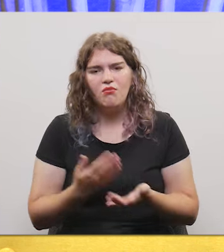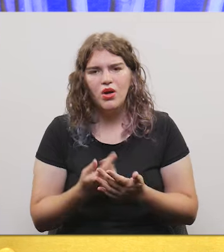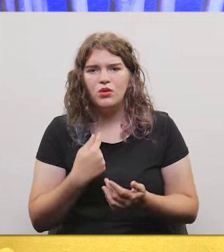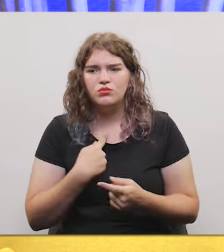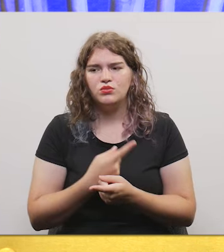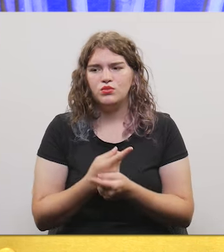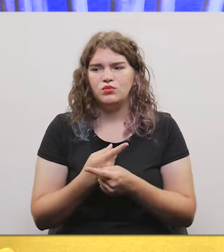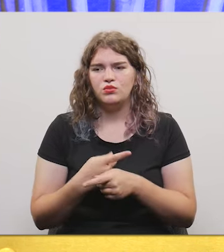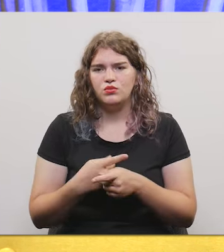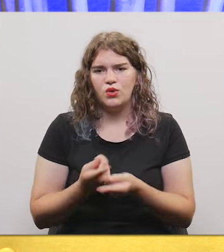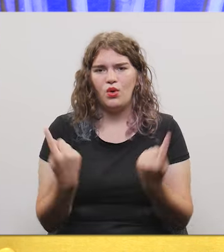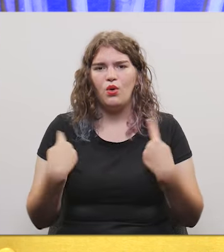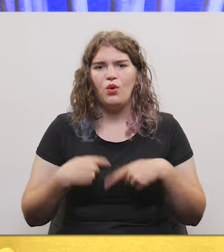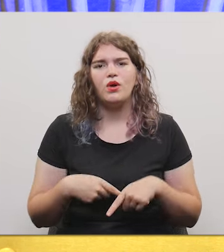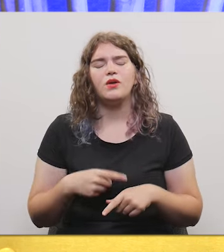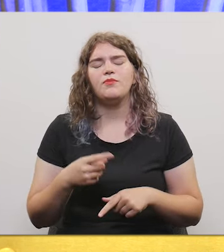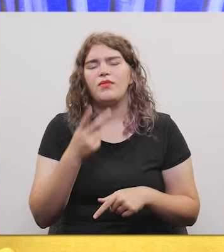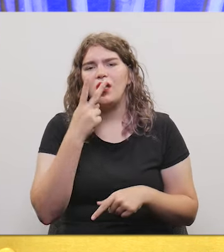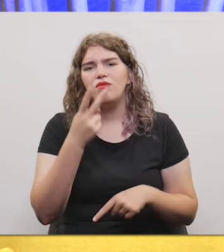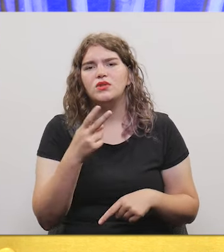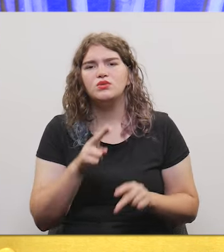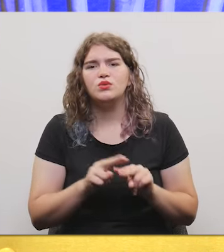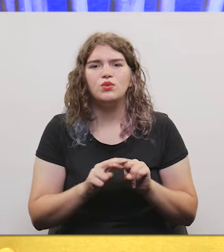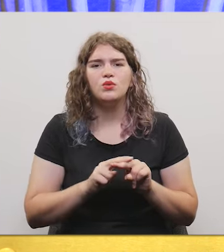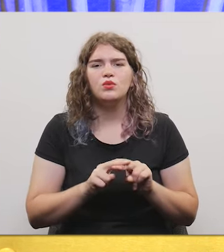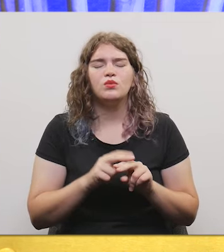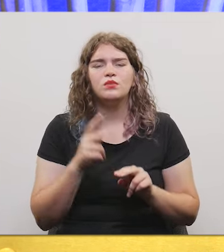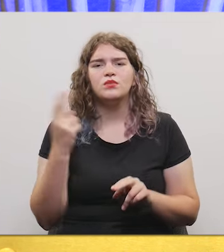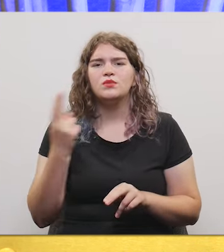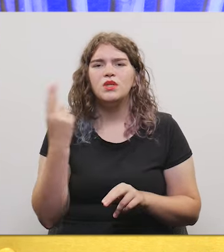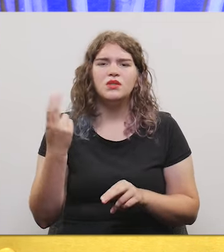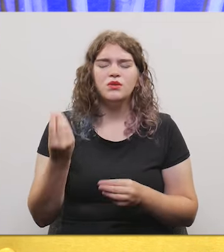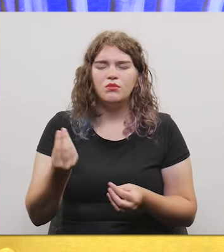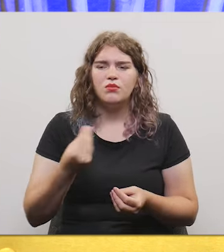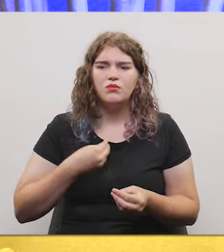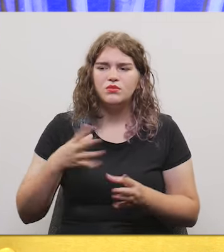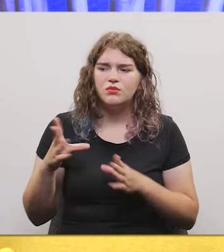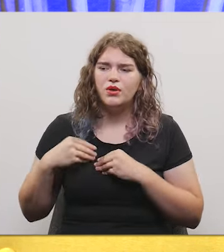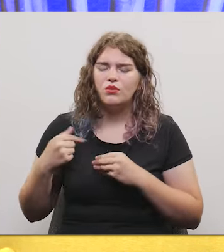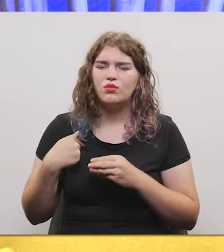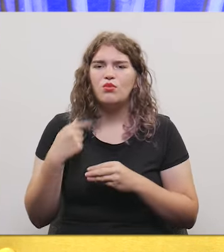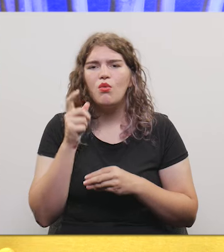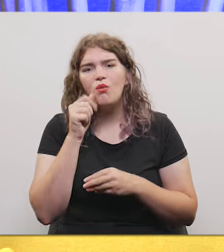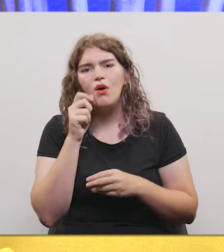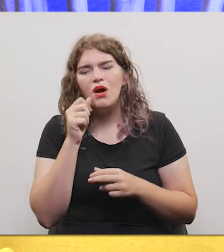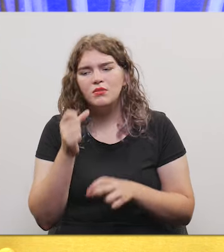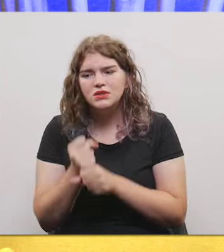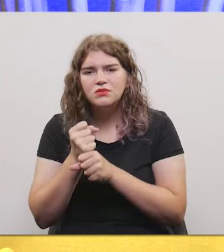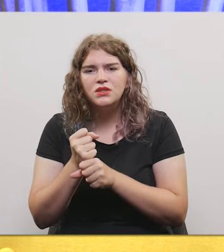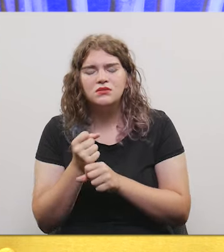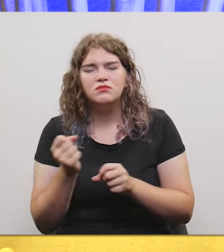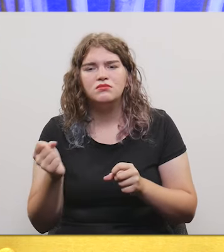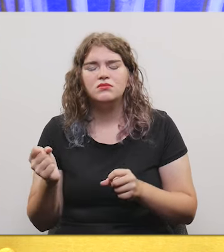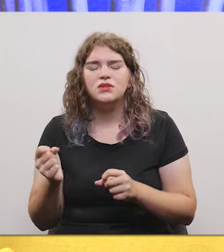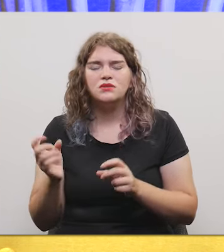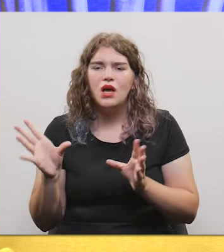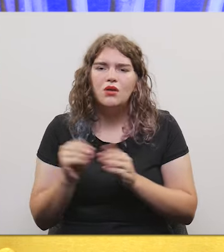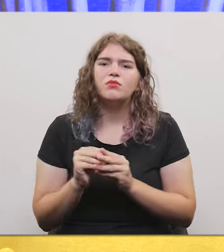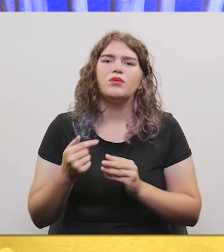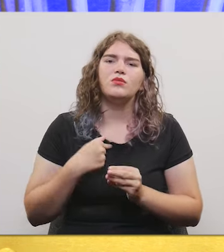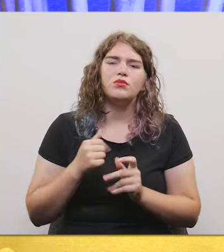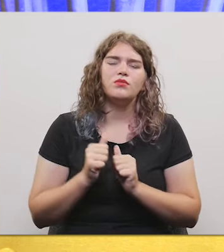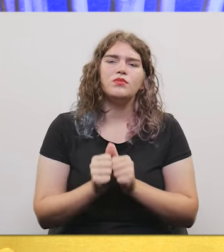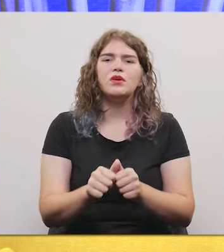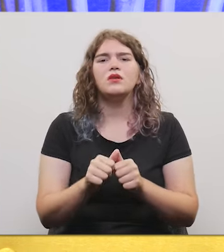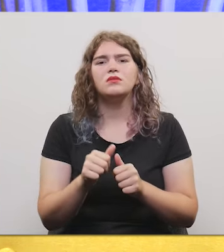Așa-i, așa-i. Și am văzut cum Dumnezeu mi-a pus alături oameni, într-adevăr, oameni care să mă susțină, să mă